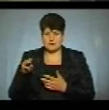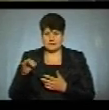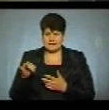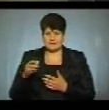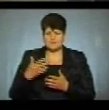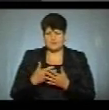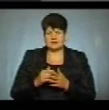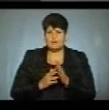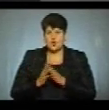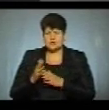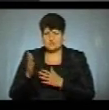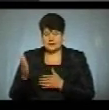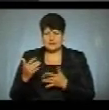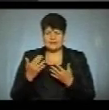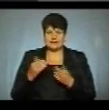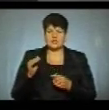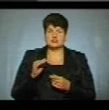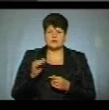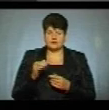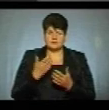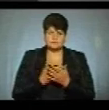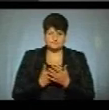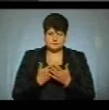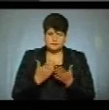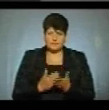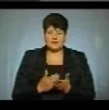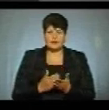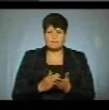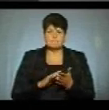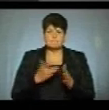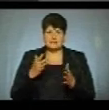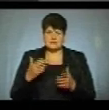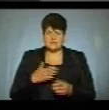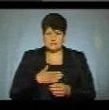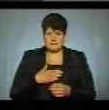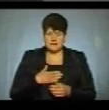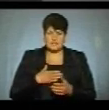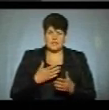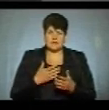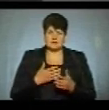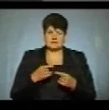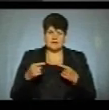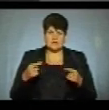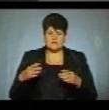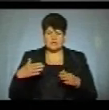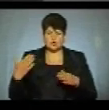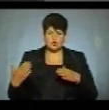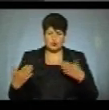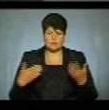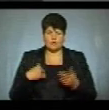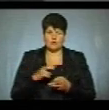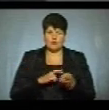рослини, там, декілька жанрових композицій моїх є. Відблиск мене, відблиск з різних сторін, мої пошуки,